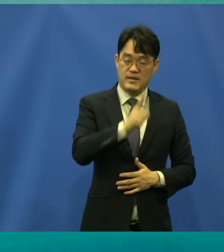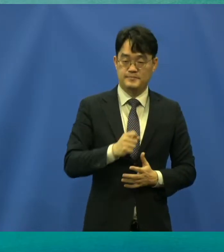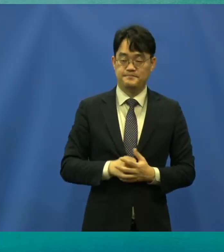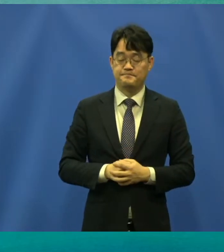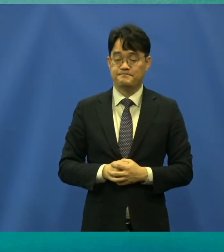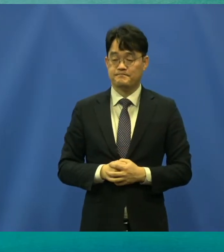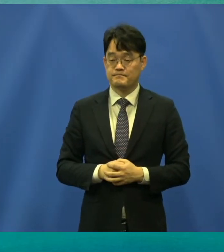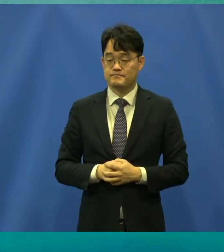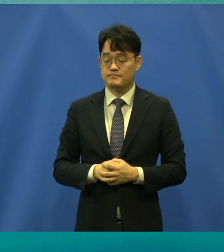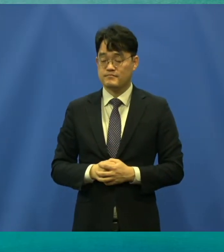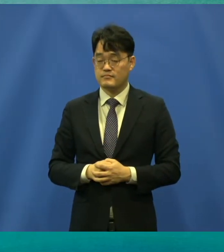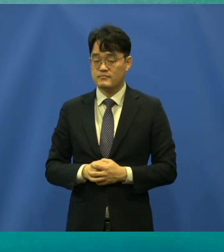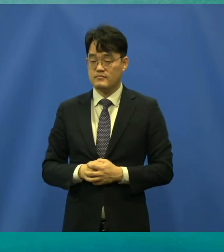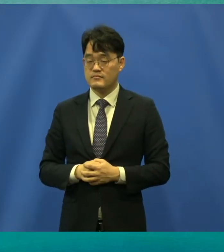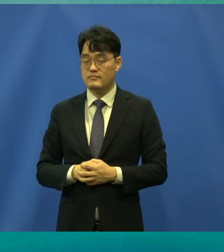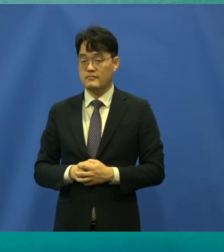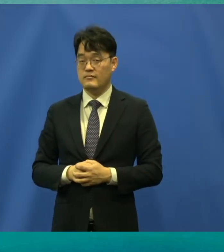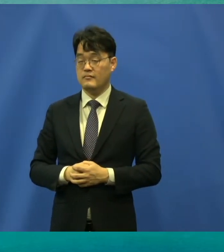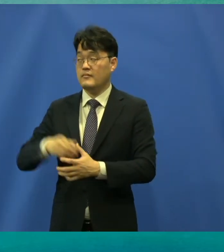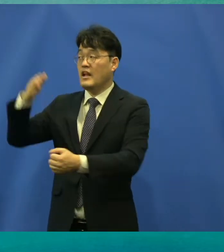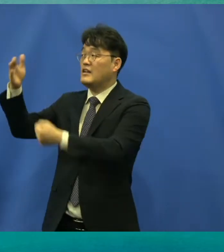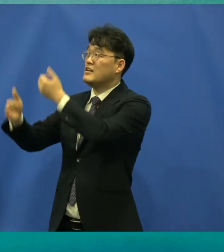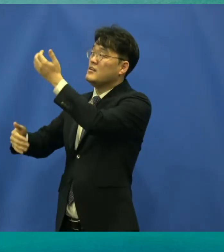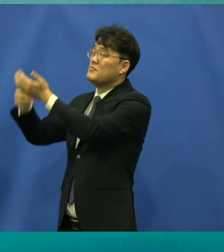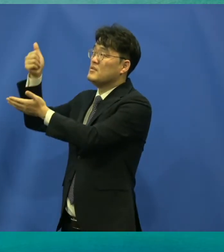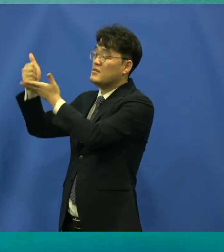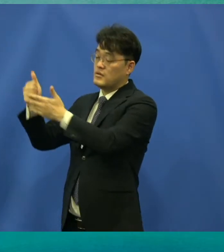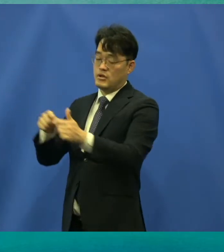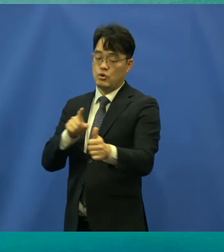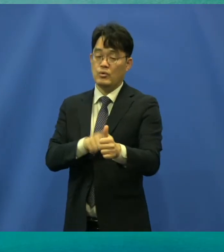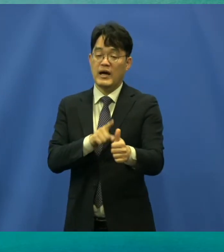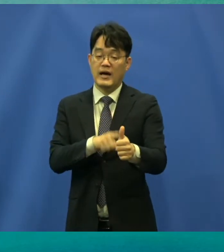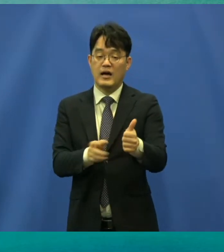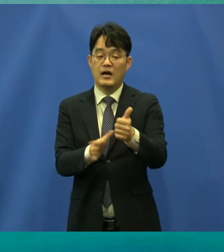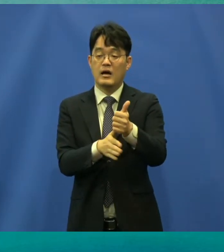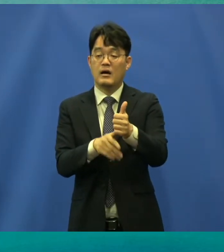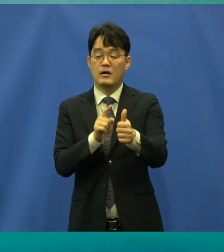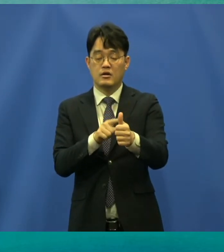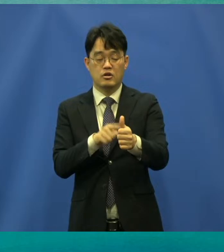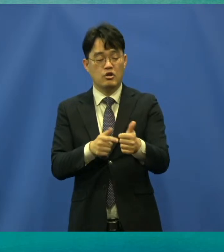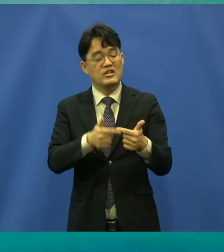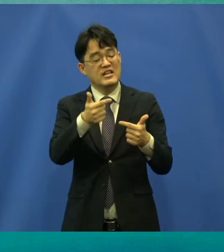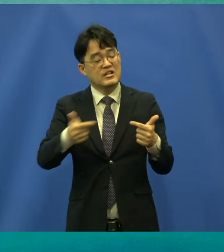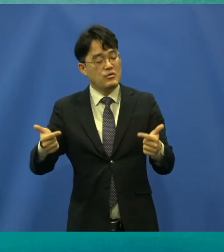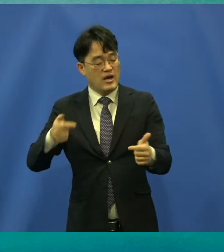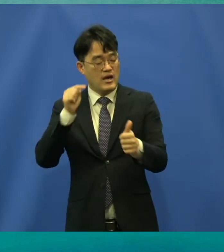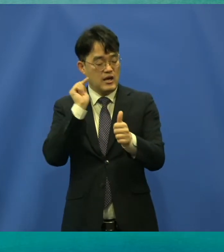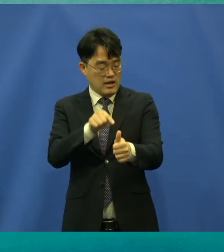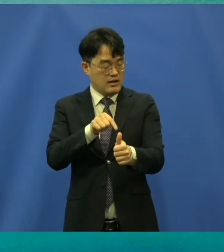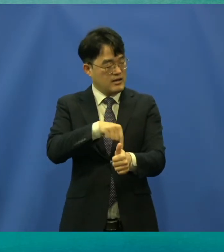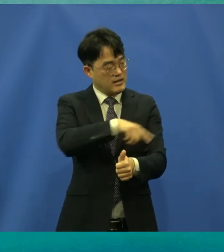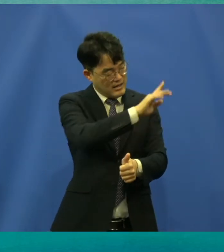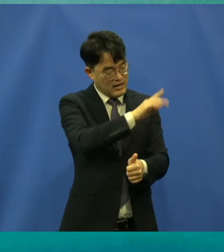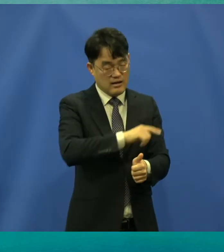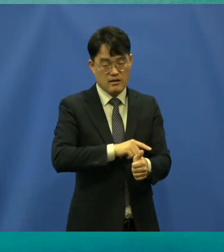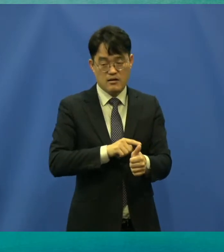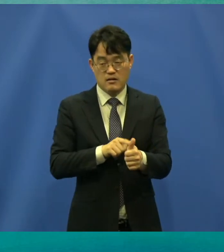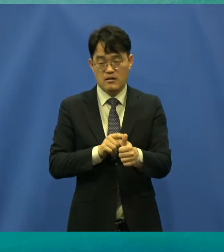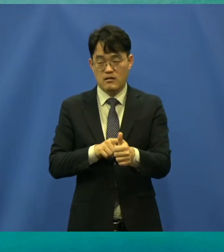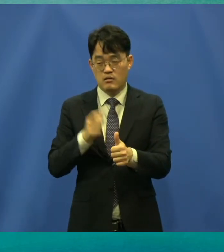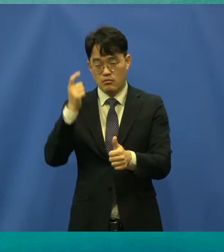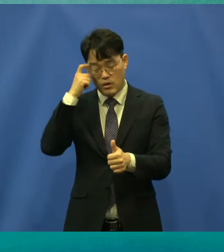그러면 왜 하나님은 니느웨로 가라고 지금 하시느냐? 왜 니느웨인가? 세상에